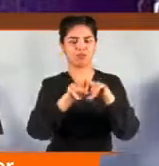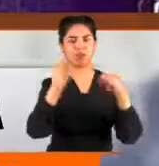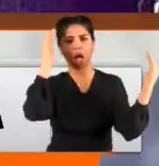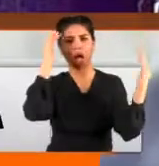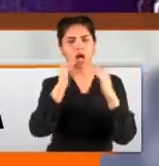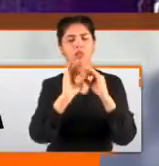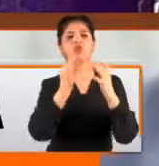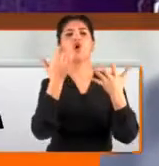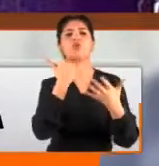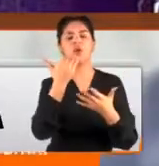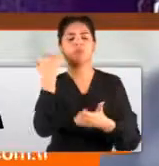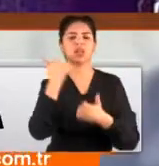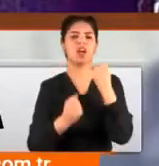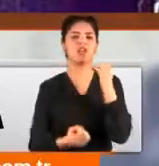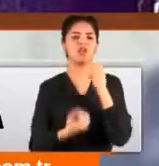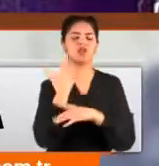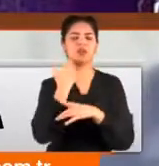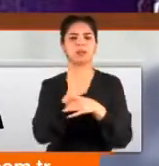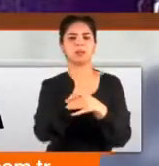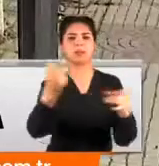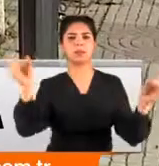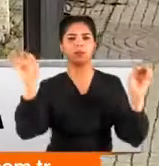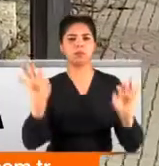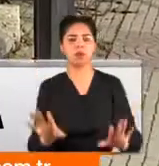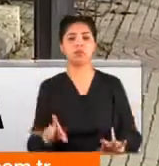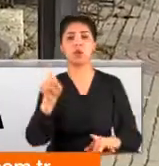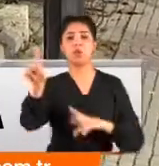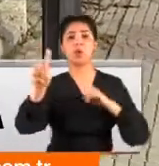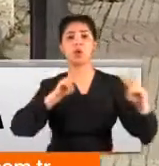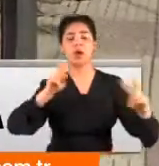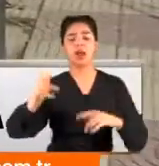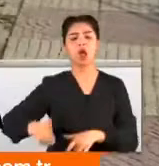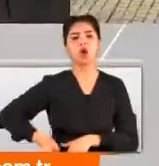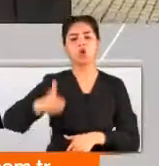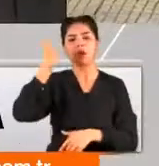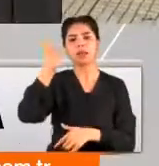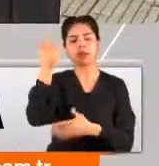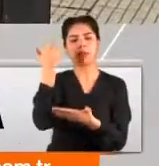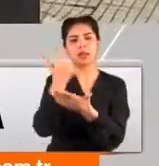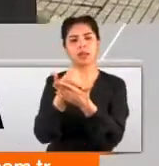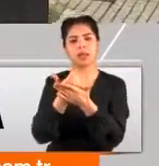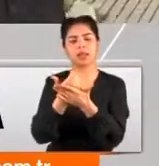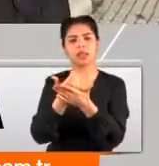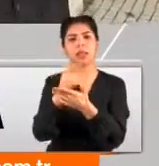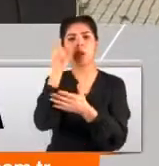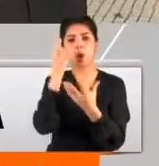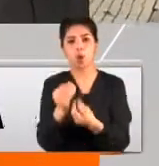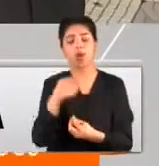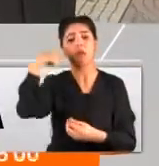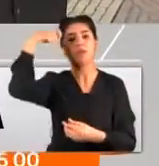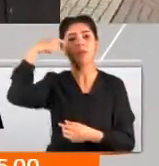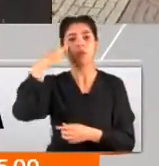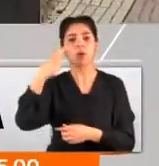anlaşmazlık büyüdü, kavga çıktı derken silahlar konuşmaya başladı. İşte bu restoranın güvenlik kamerasına saniye saniye yansıyan görüntülerde